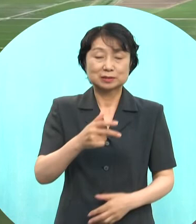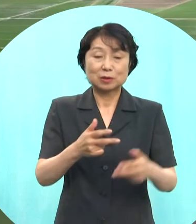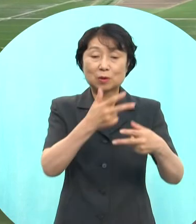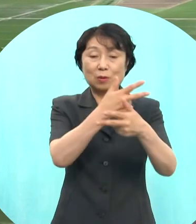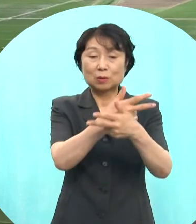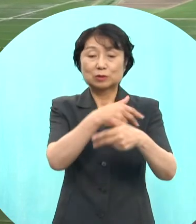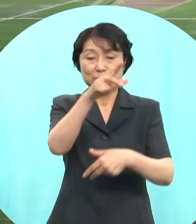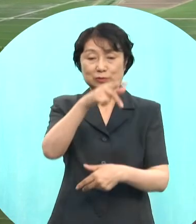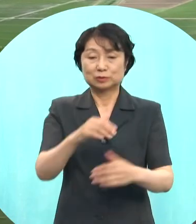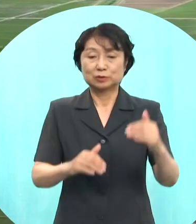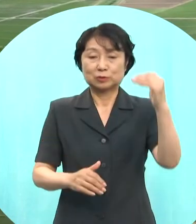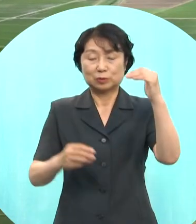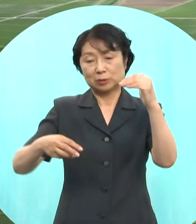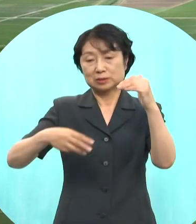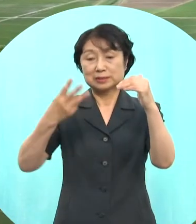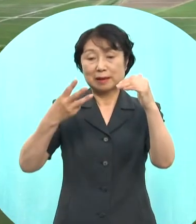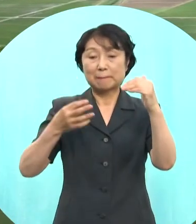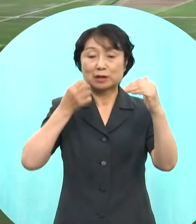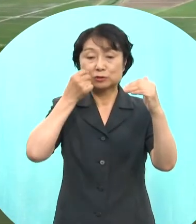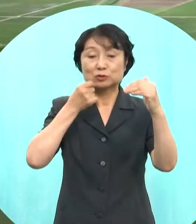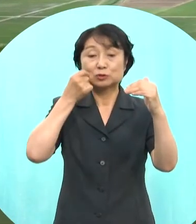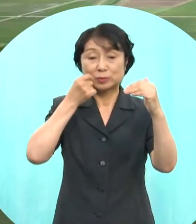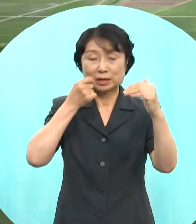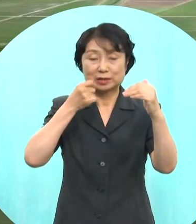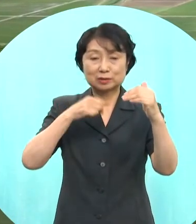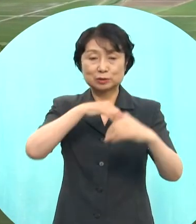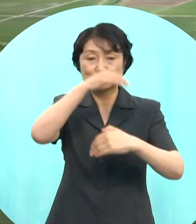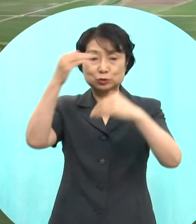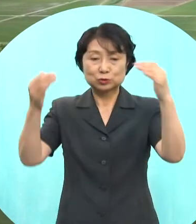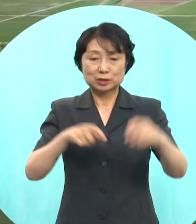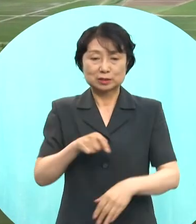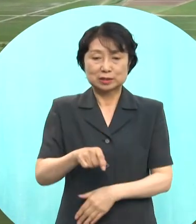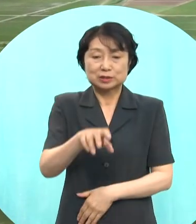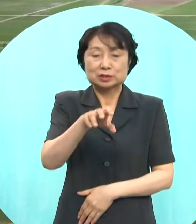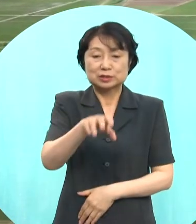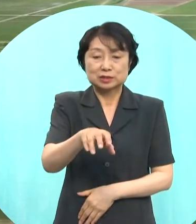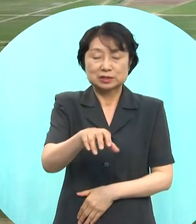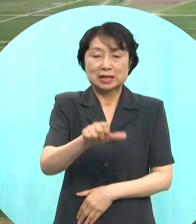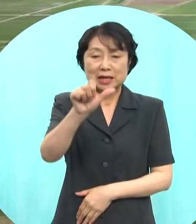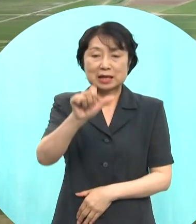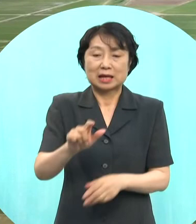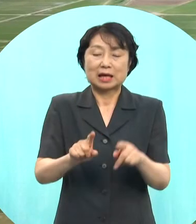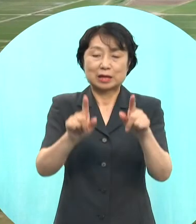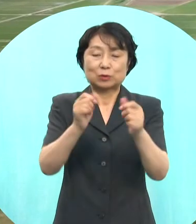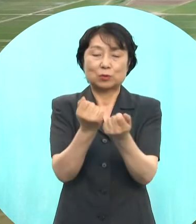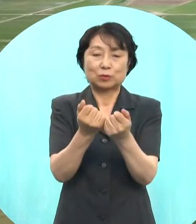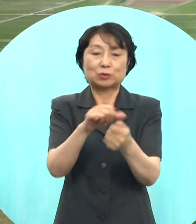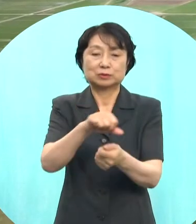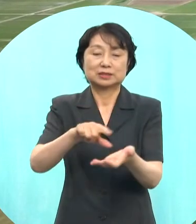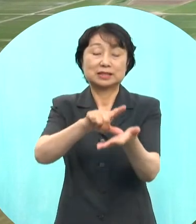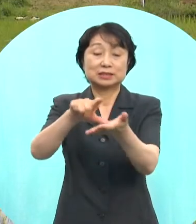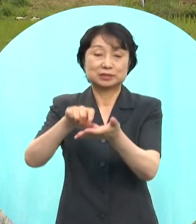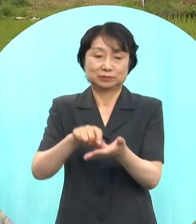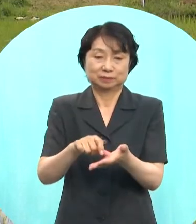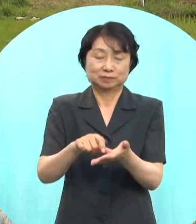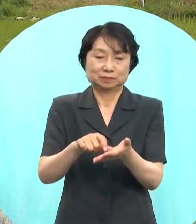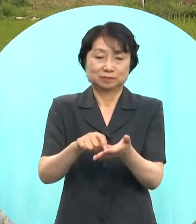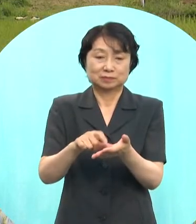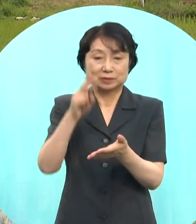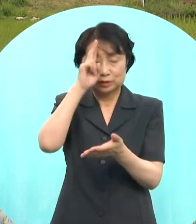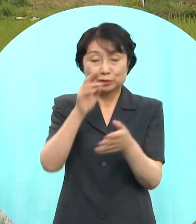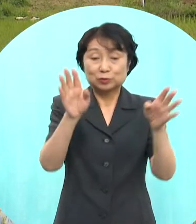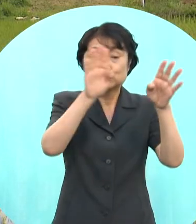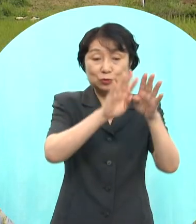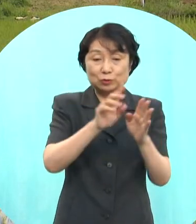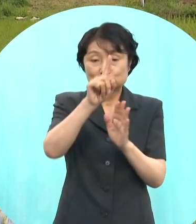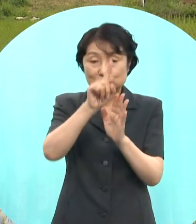山口市の北部、標高300メートルの中山間地に位置する阿東徳佐地区。昼